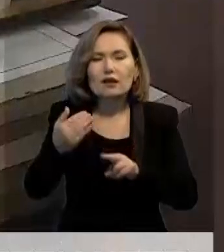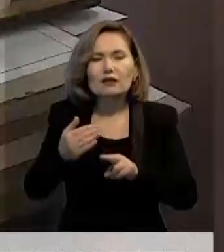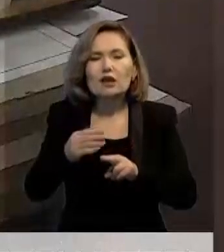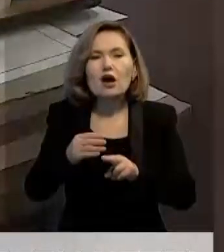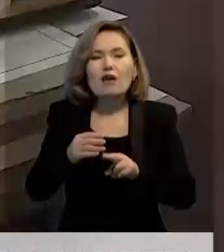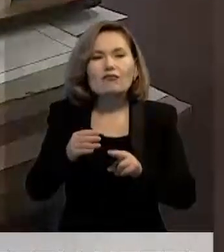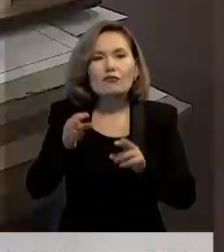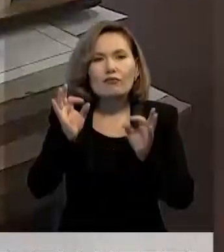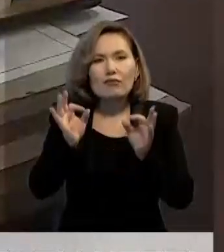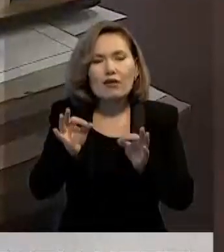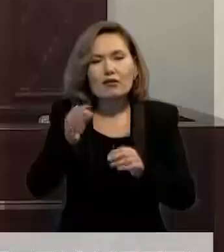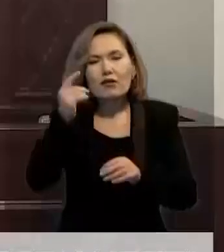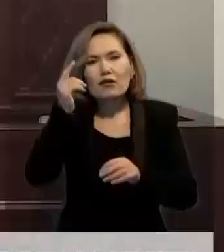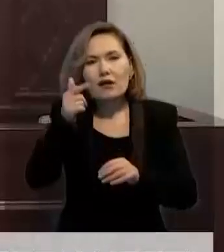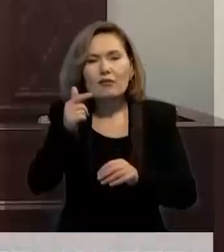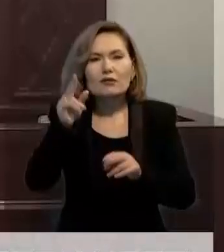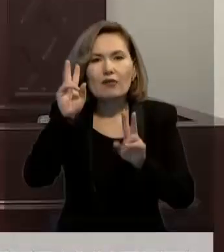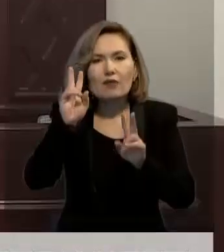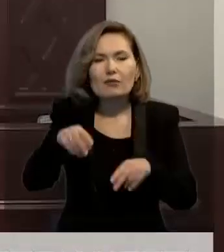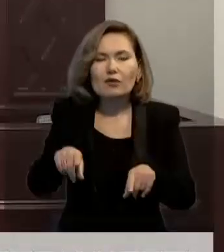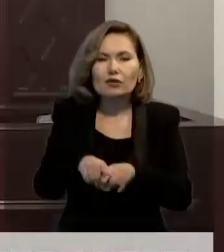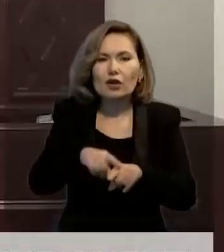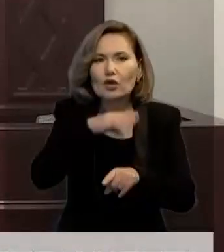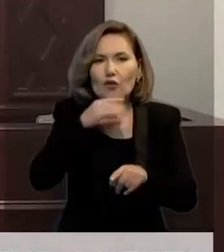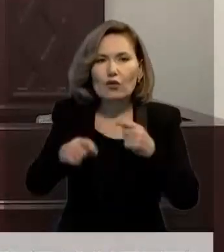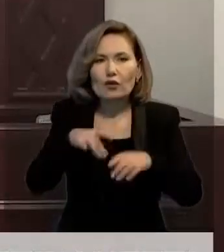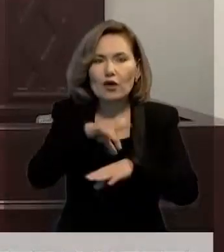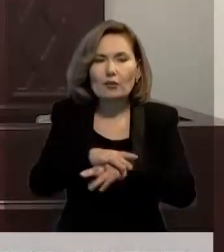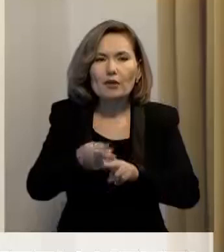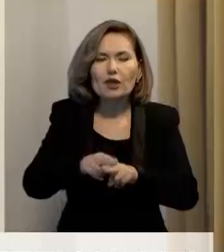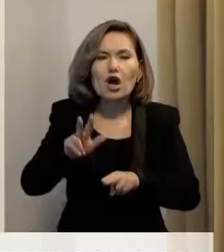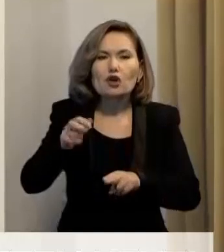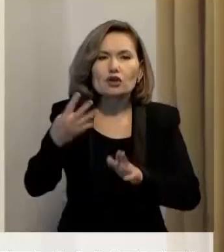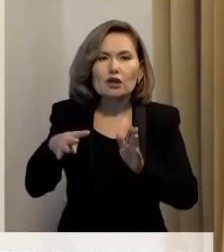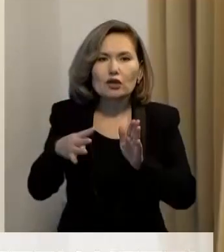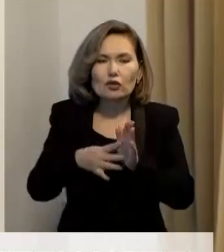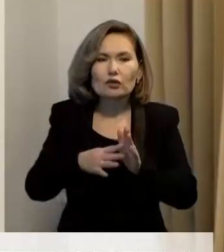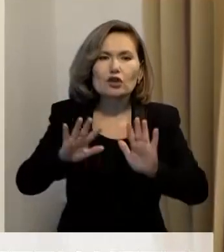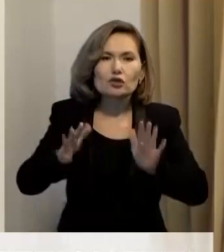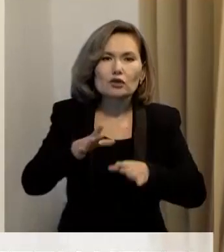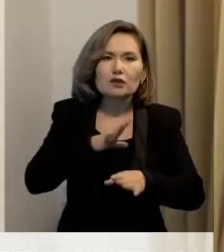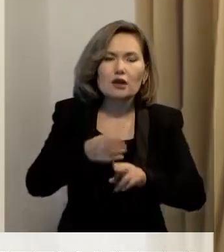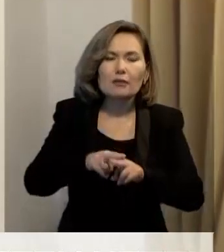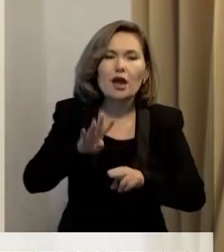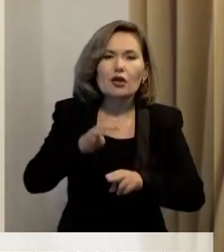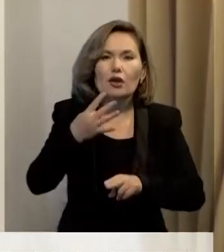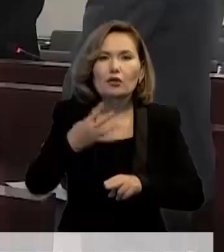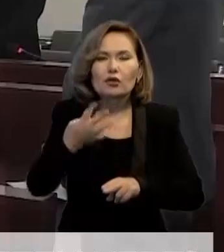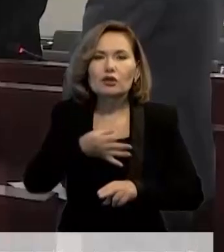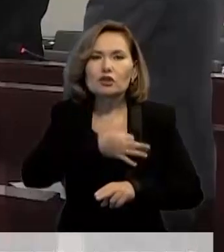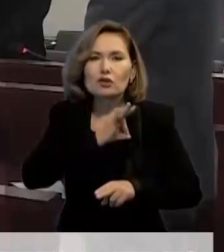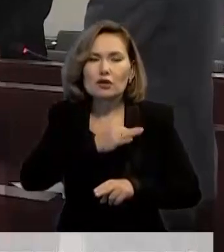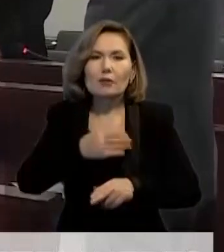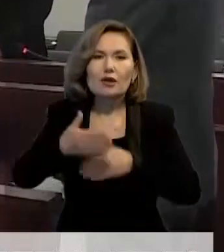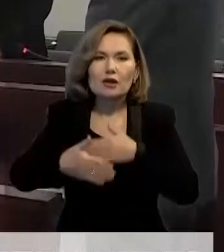кездескен. Сот қазысы соңғы 3 жылда мұндай жағдайға қатысты 349 тәртіптік істі қарап, 244 судьяға тәртіптік